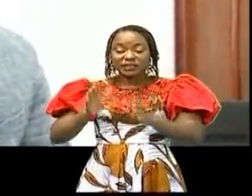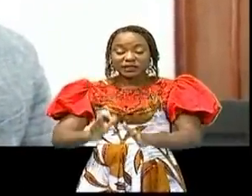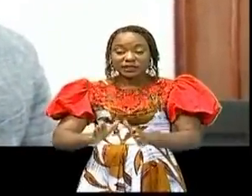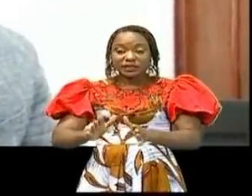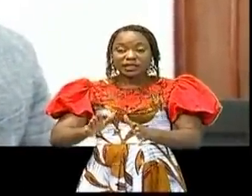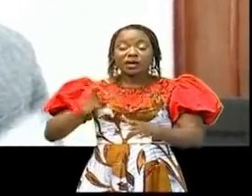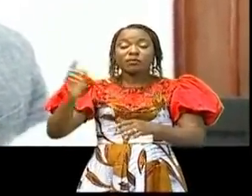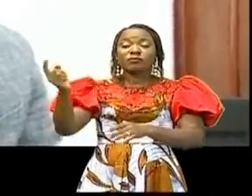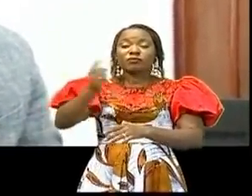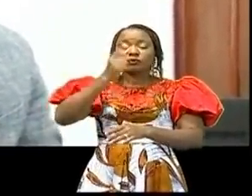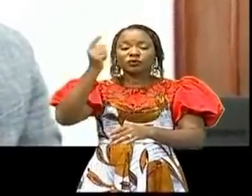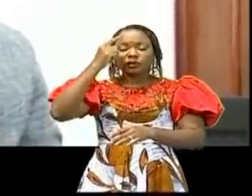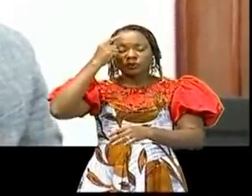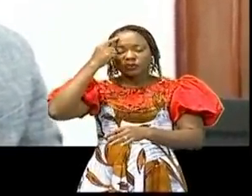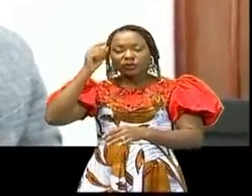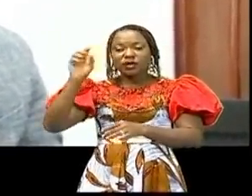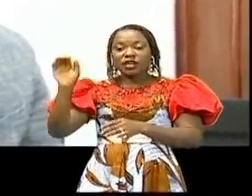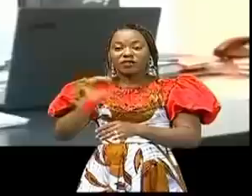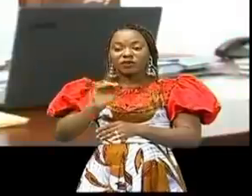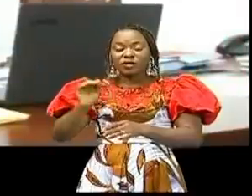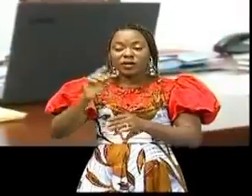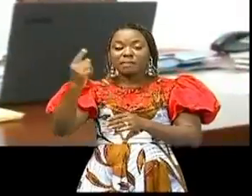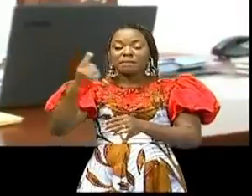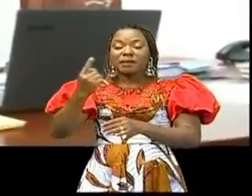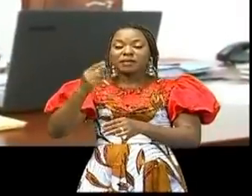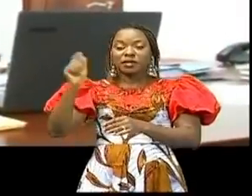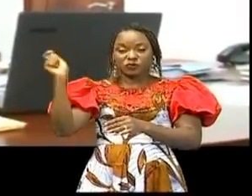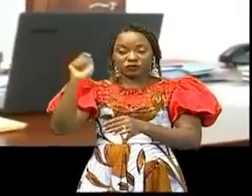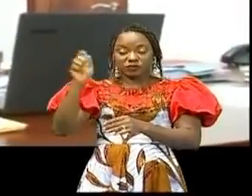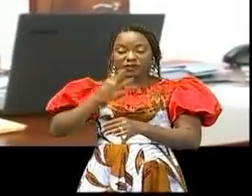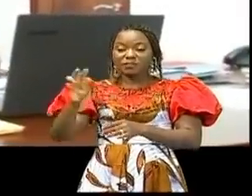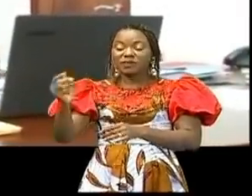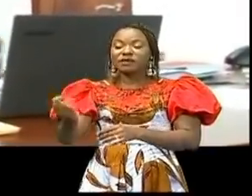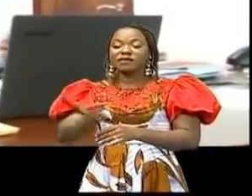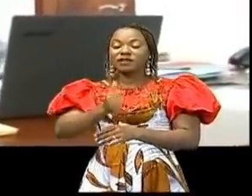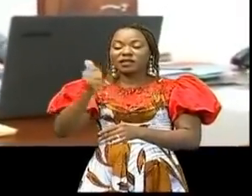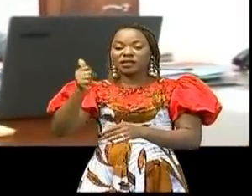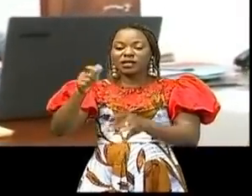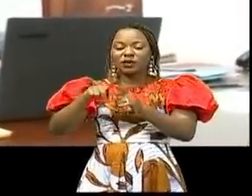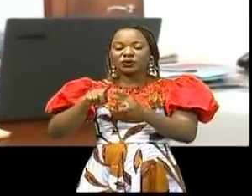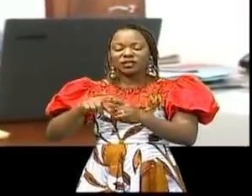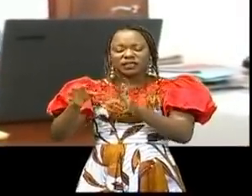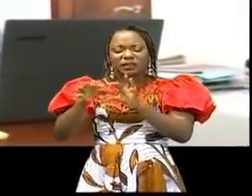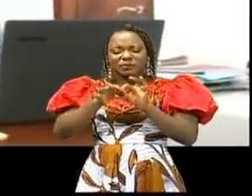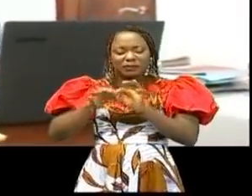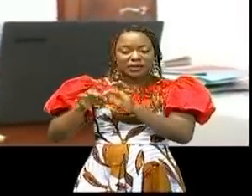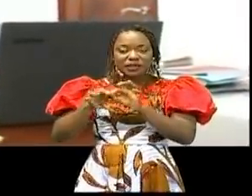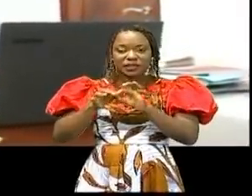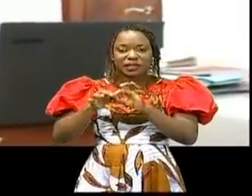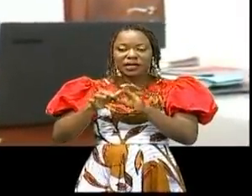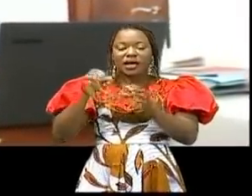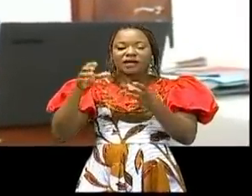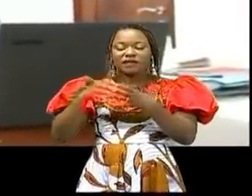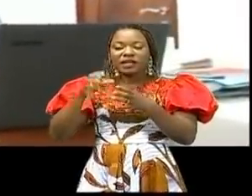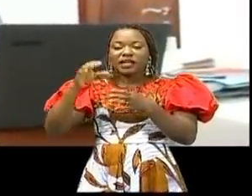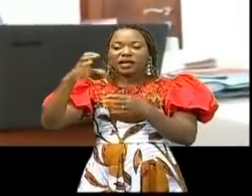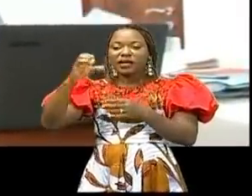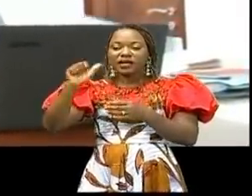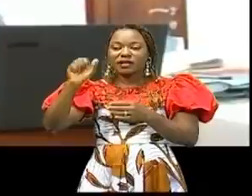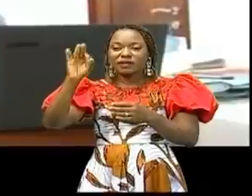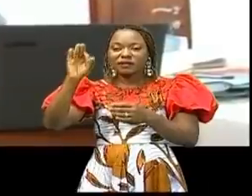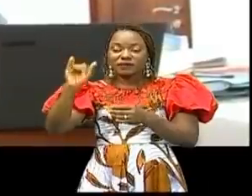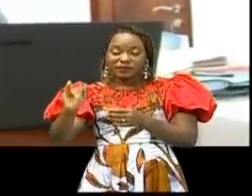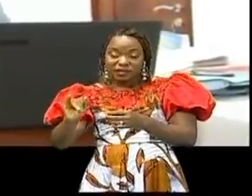les forêts du 1er novembre 2021. Les engagements dans le cadre de l'accord de partenariat RDC-CACI, initiative sur les